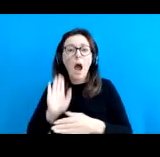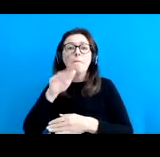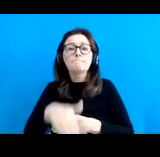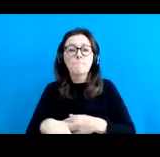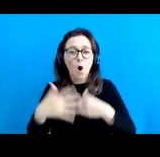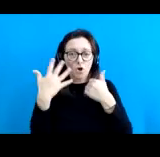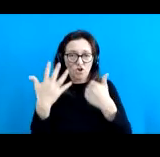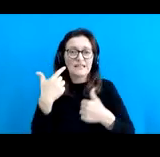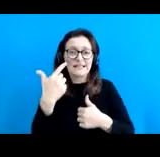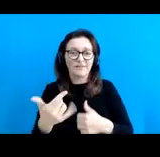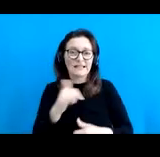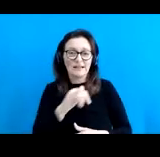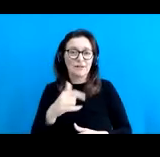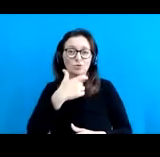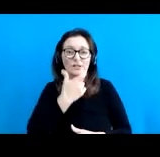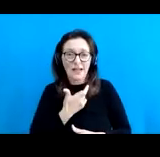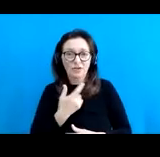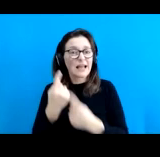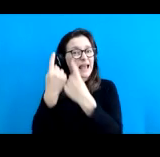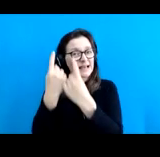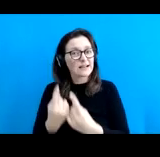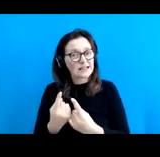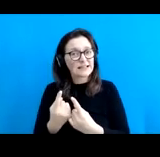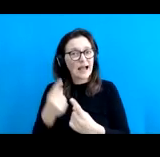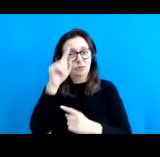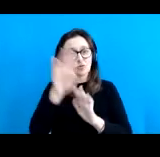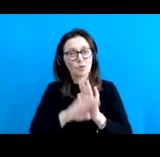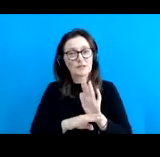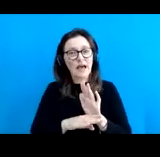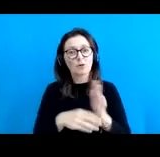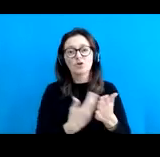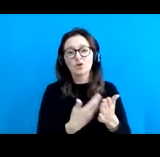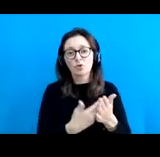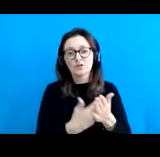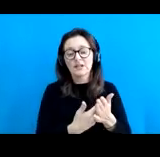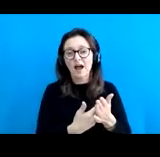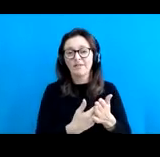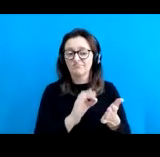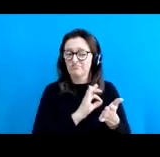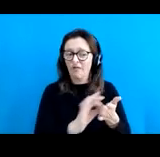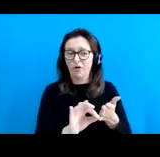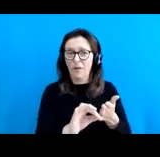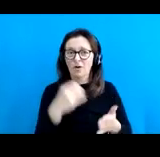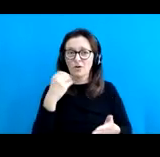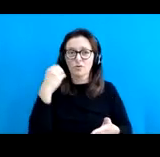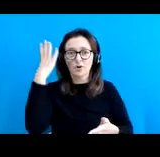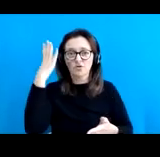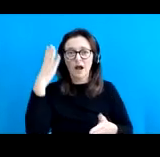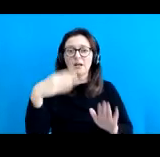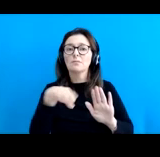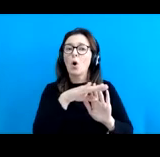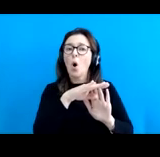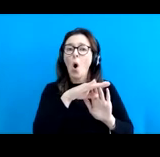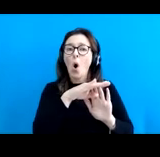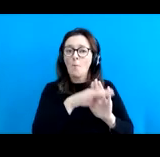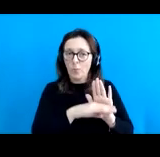letu starosti, ko se jim status po zakonski osnovi po zaključku formalnega izobraževanja, to je posebnega programa vzgoje